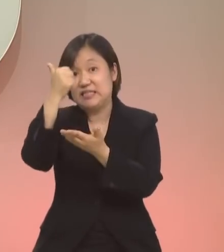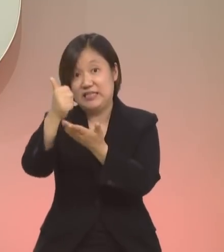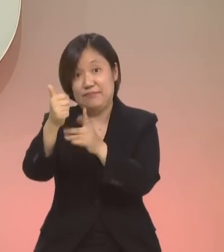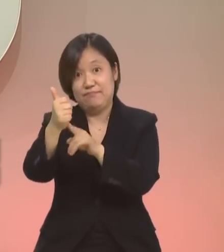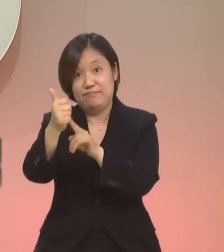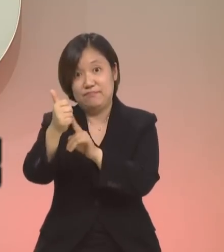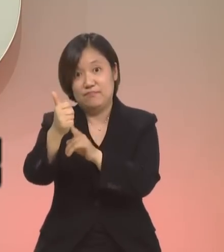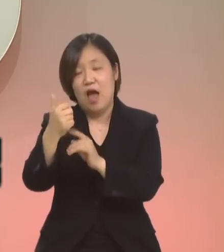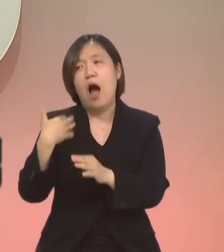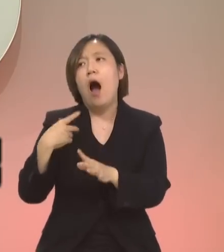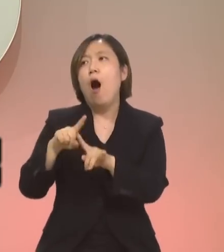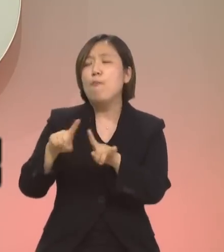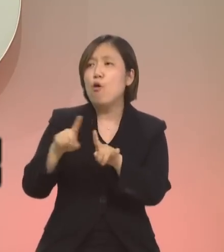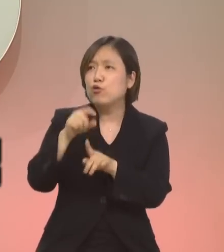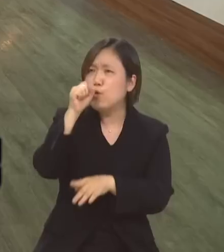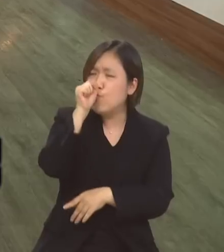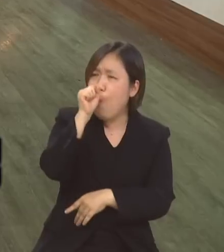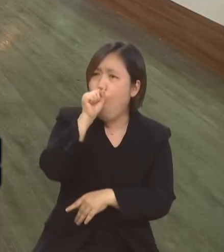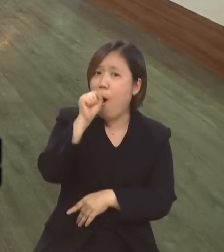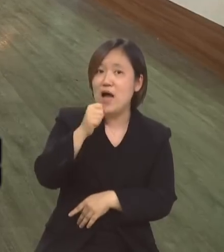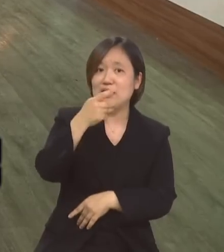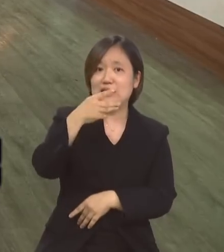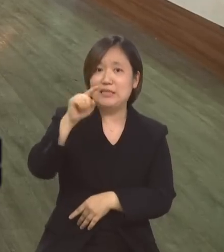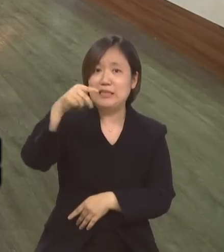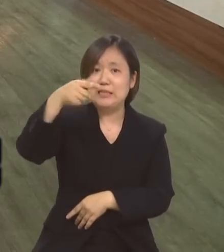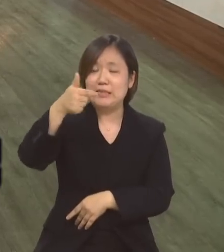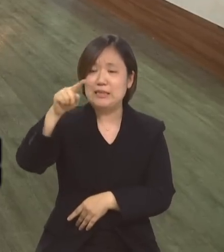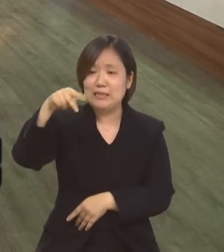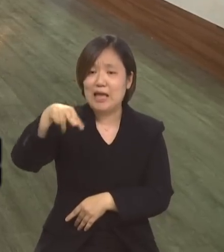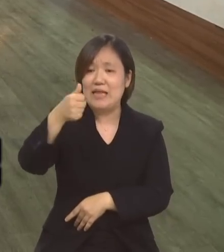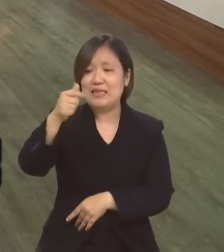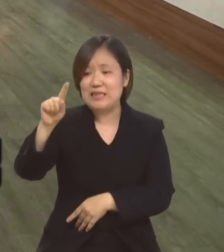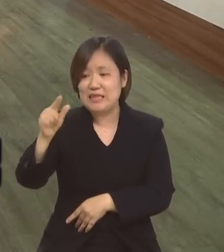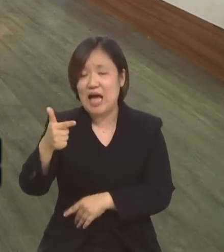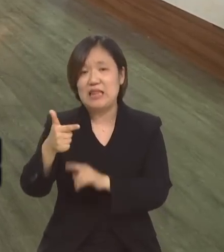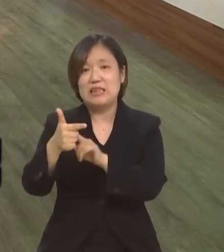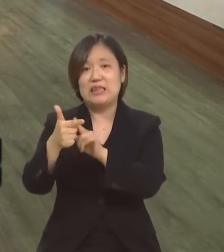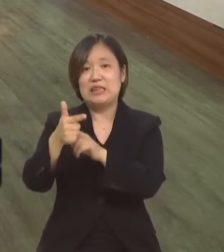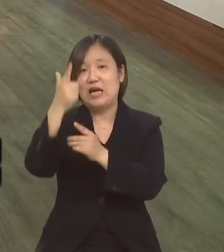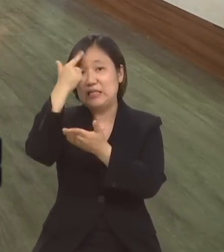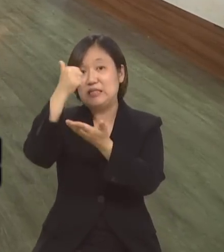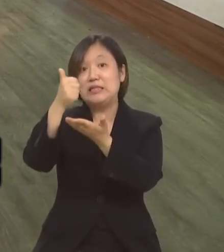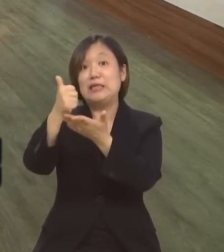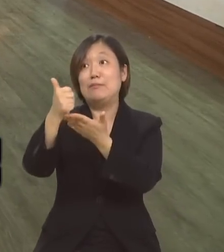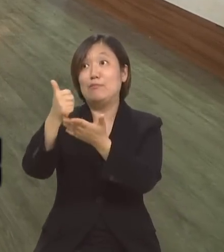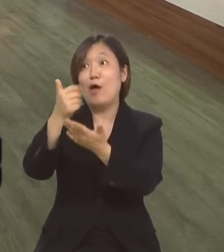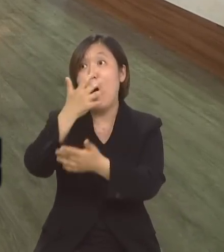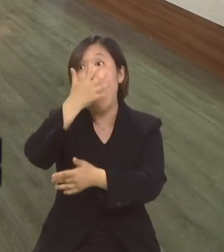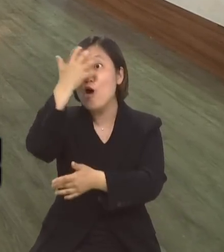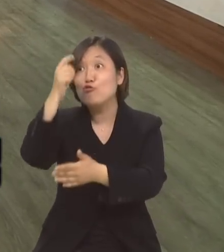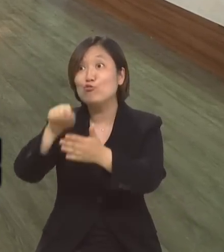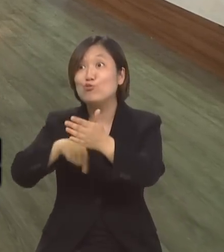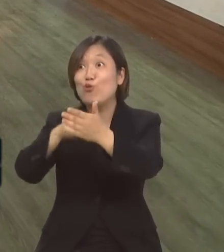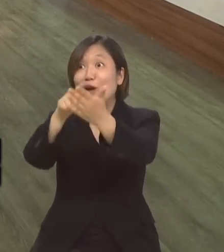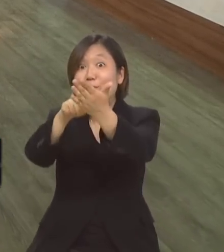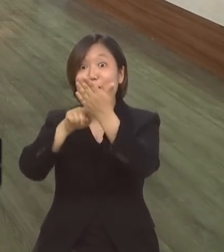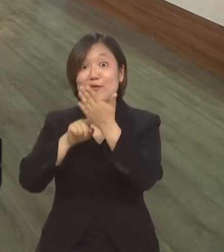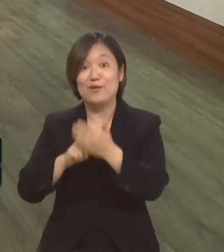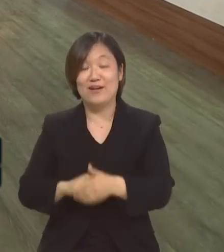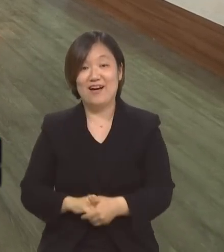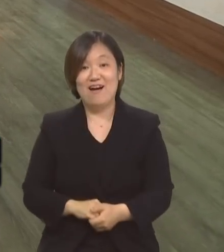평소에 존경하던 티나탕 스님이 꿈에서 딱 나타나셨대요 팀라탄 샘이 틱 하고